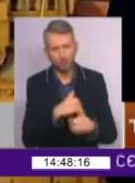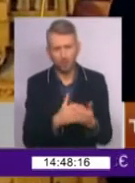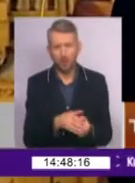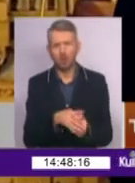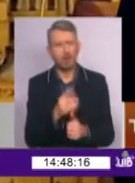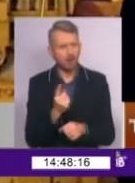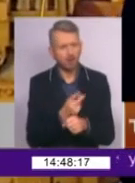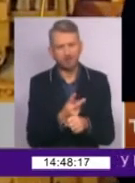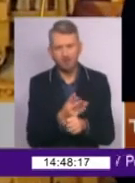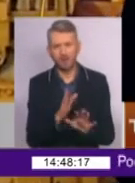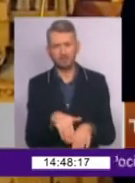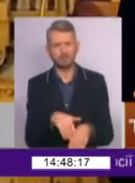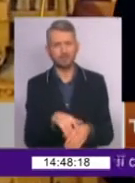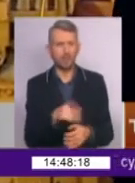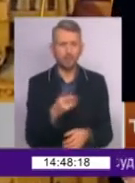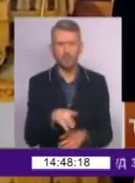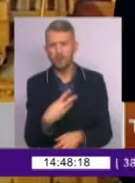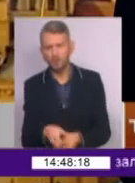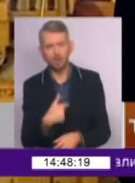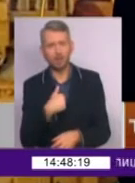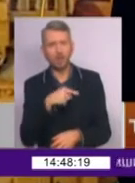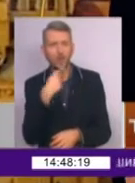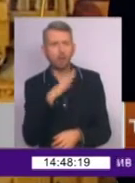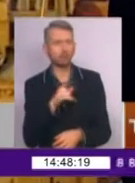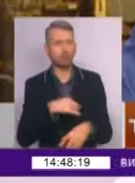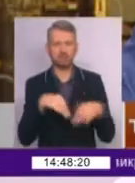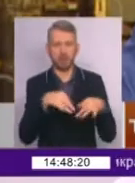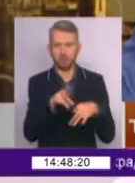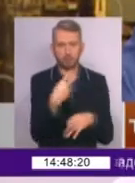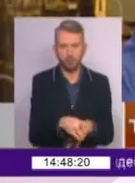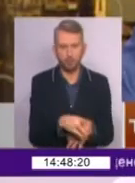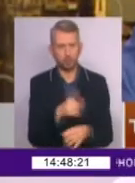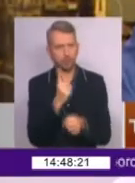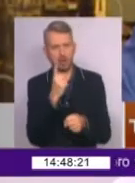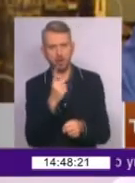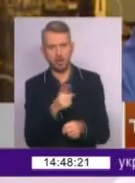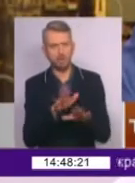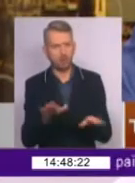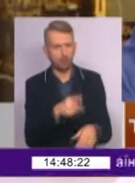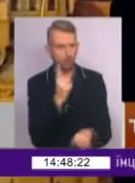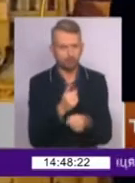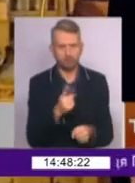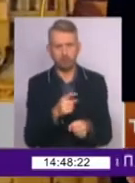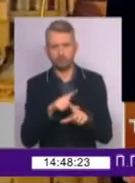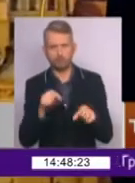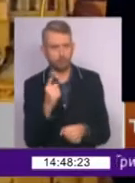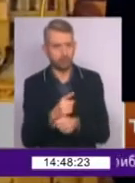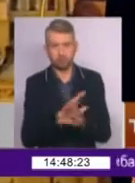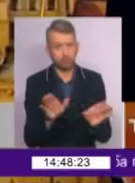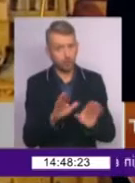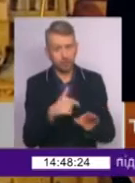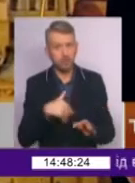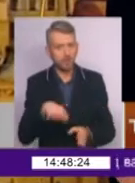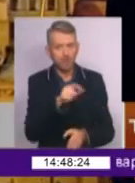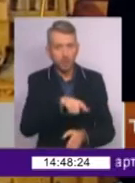це немає. Ну, я не можу сказати, що не їздити в транспорті, там, не ходити в садочок, не ходити в школу. Ми всі люди, ми живемо